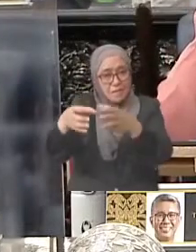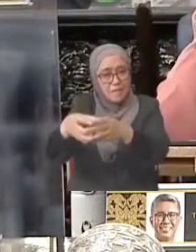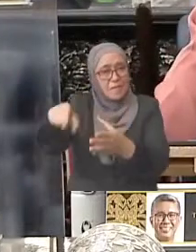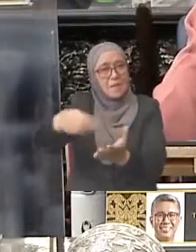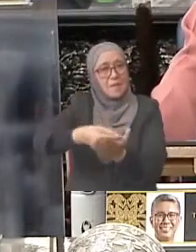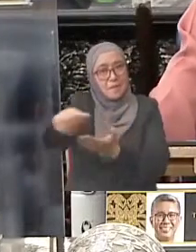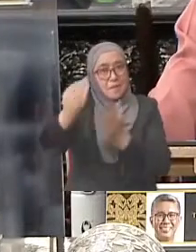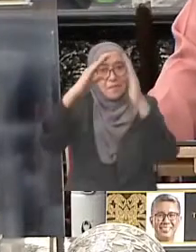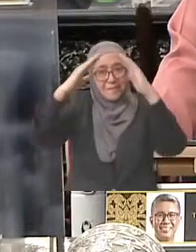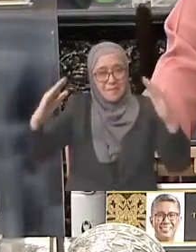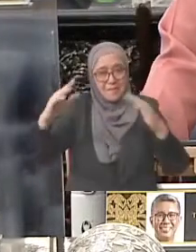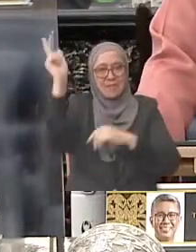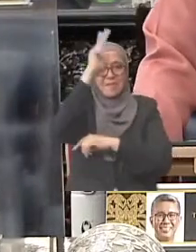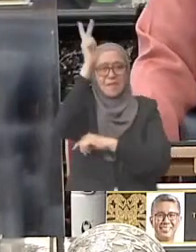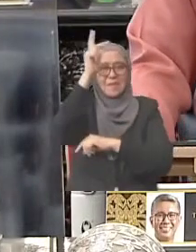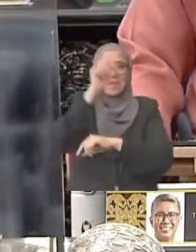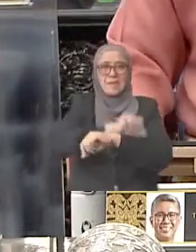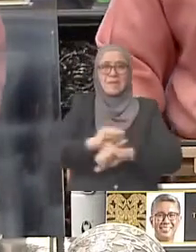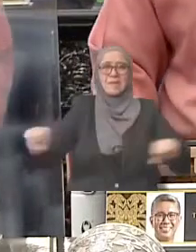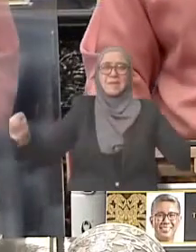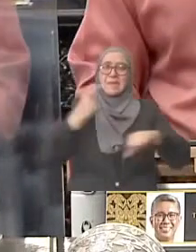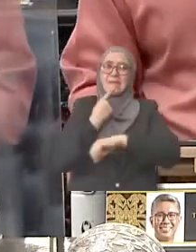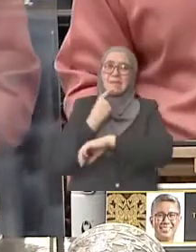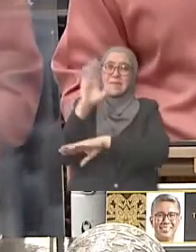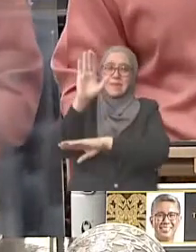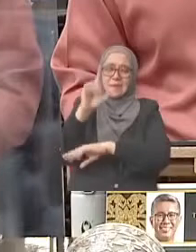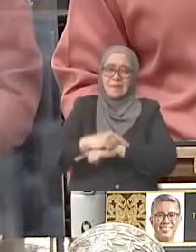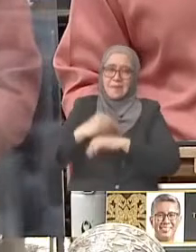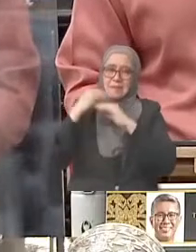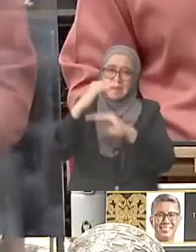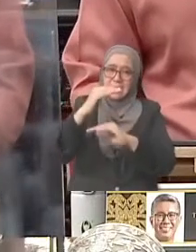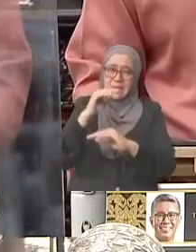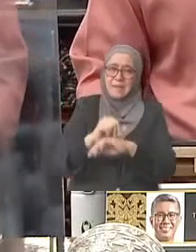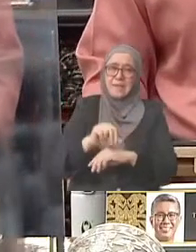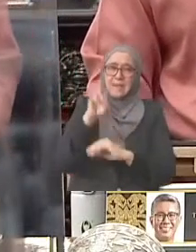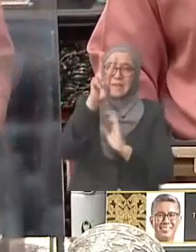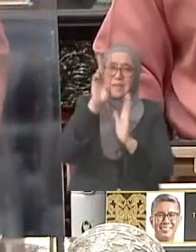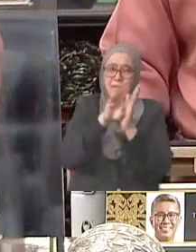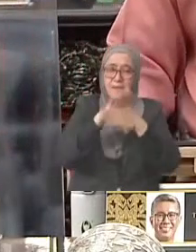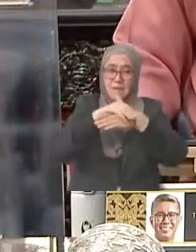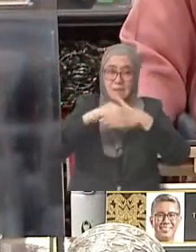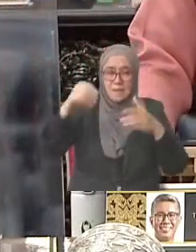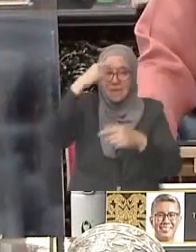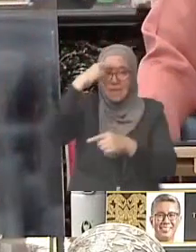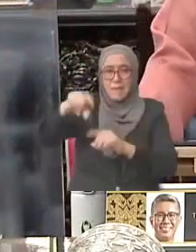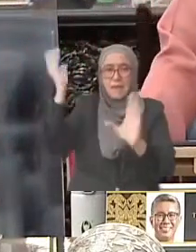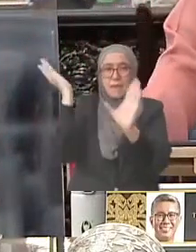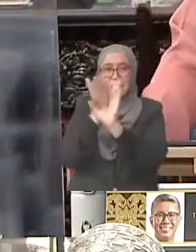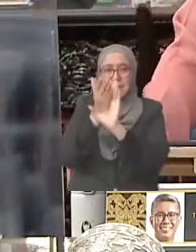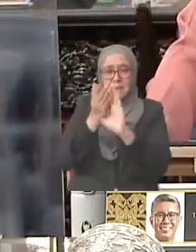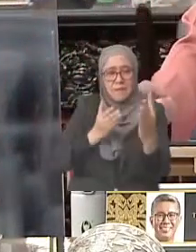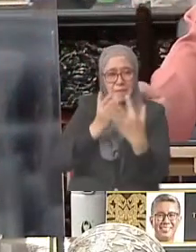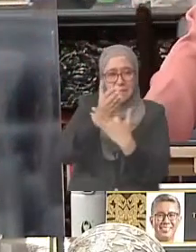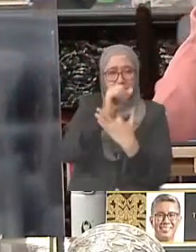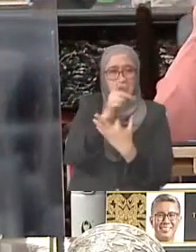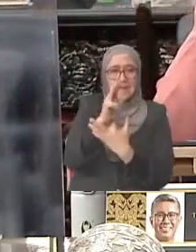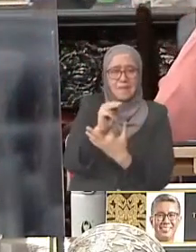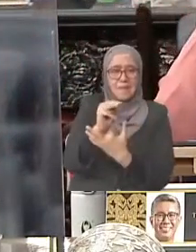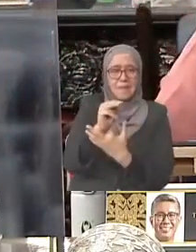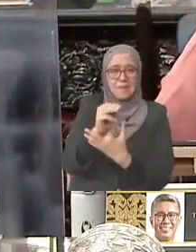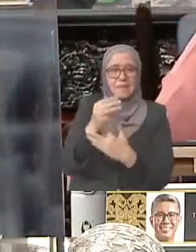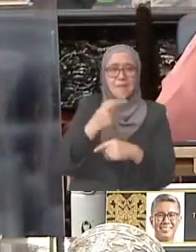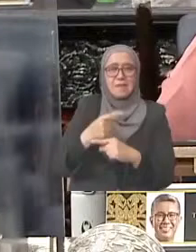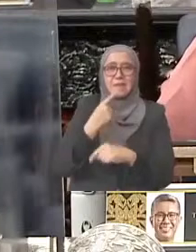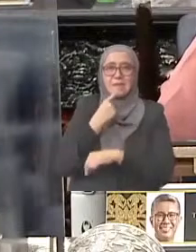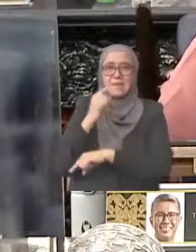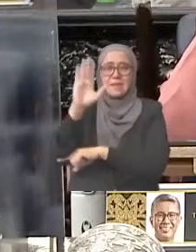rumah kerajaan menyedihkan jaminan seinget gua bilang lengket kepada bank melalui skim jaminan kredit Perumahan untuk memberi